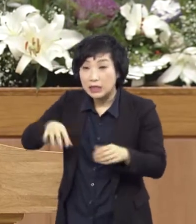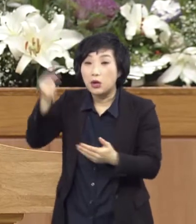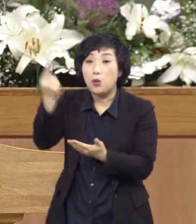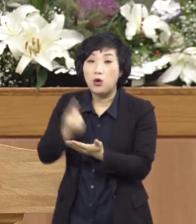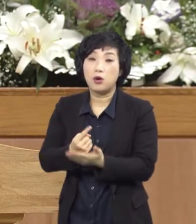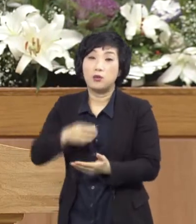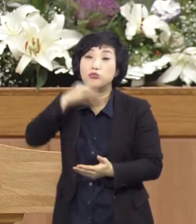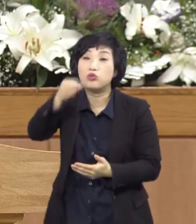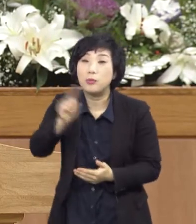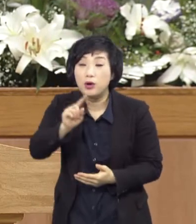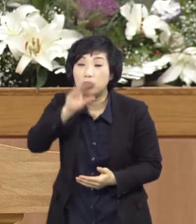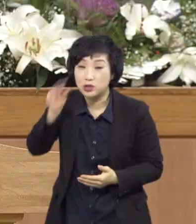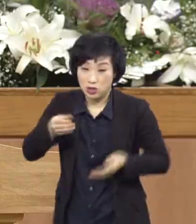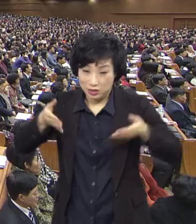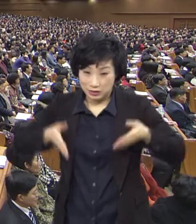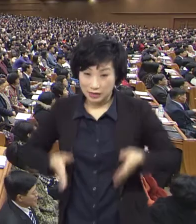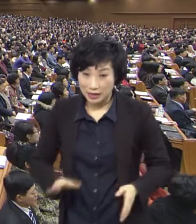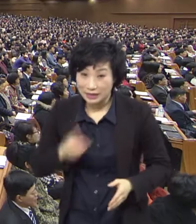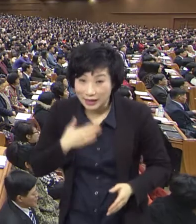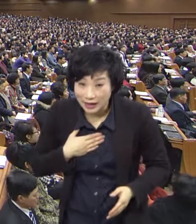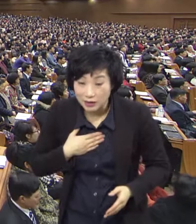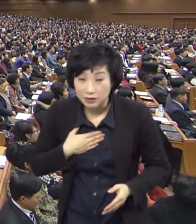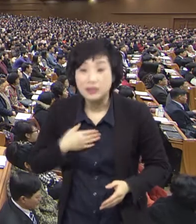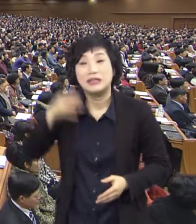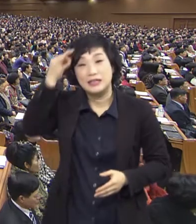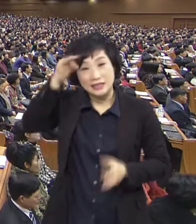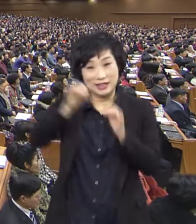성탄입니다. 인정하시면 아멘합시다.